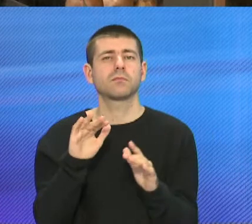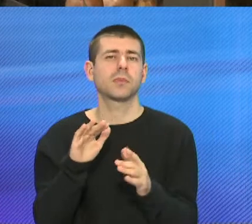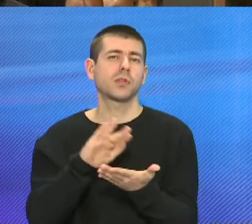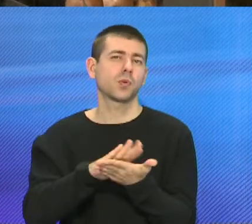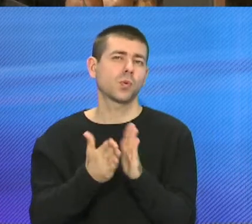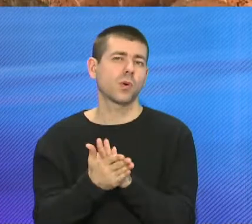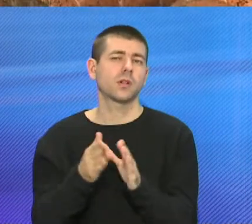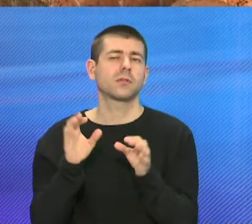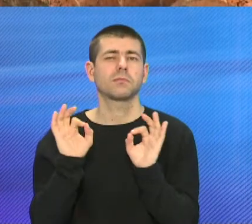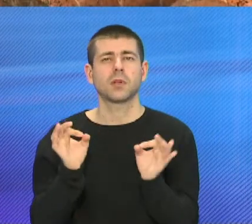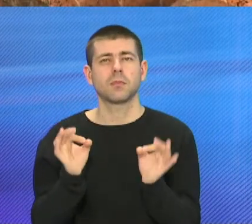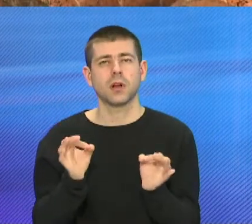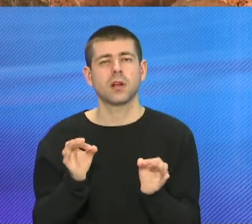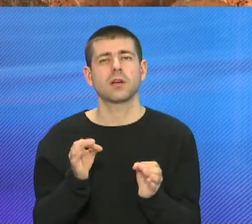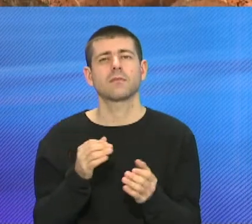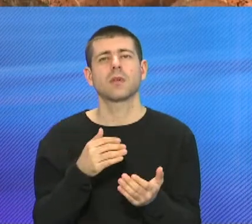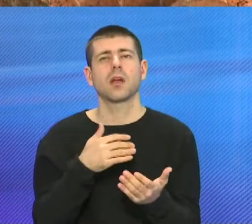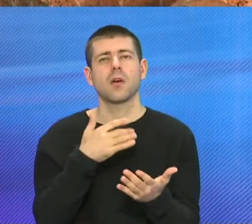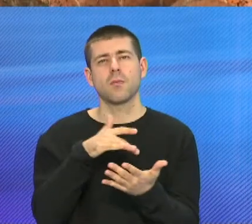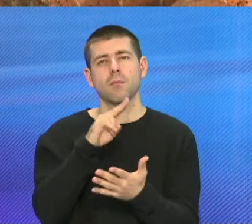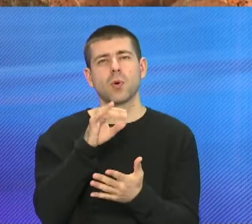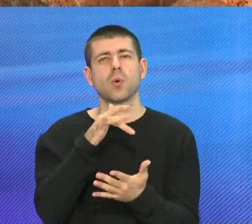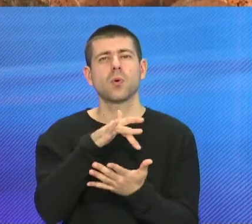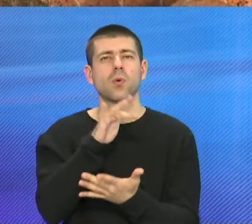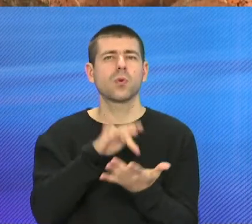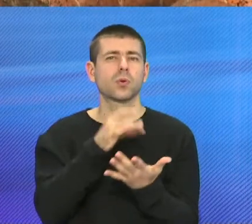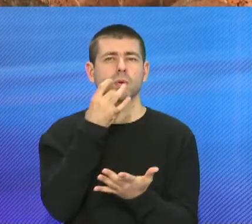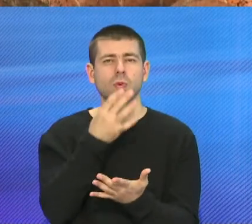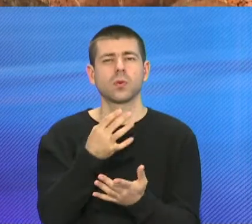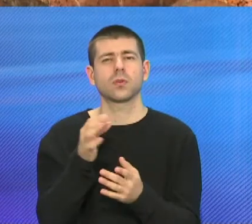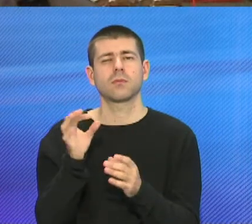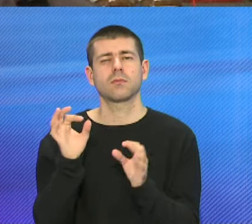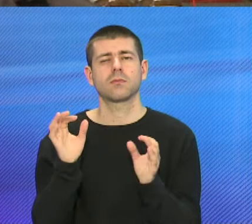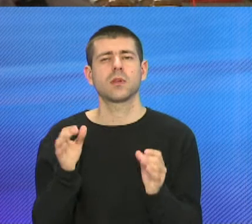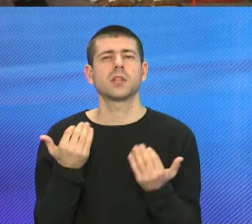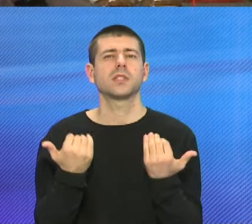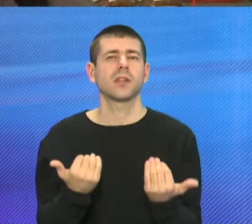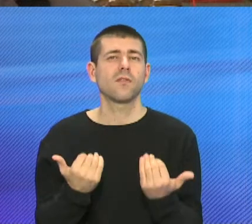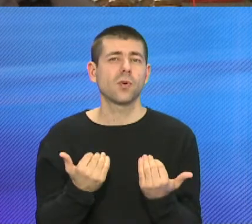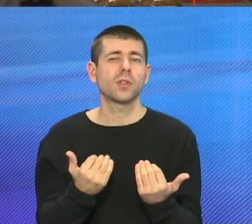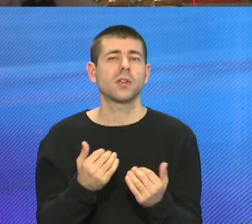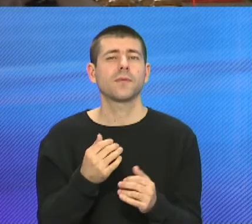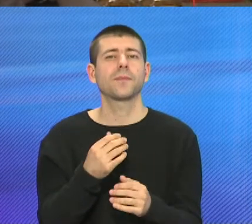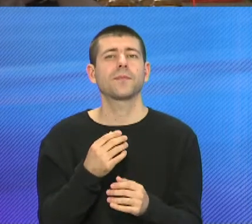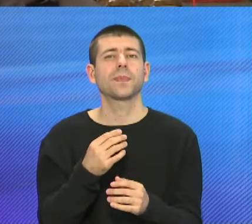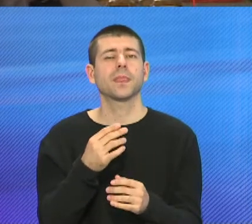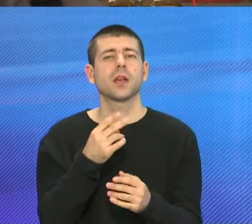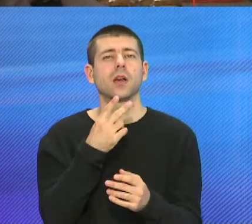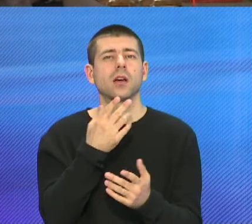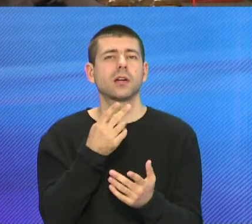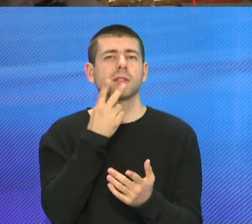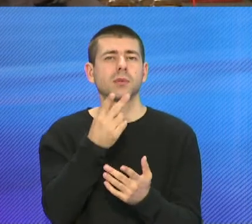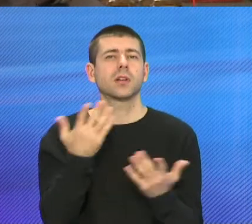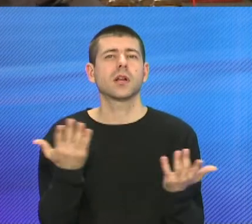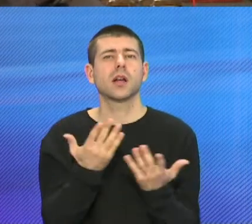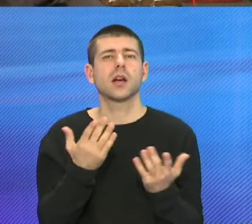на споживецким рынку принемания особливой заклопоченности не выкликая. Сегодня, если смотреть,